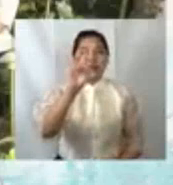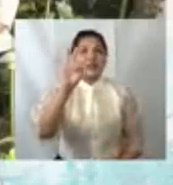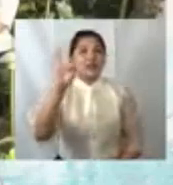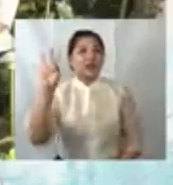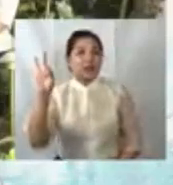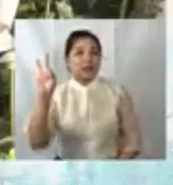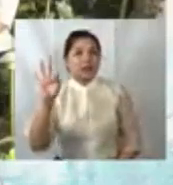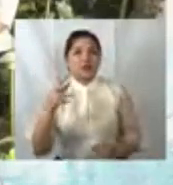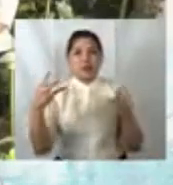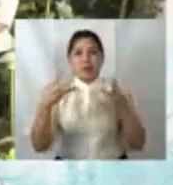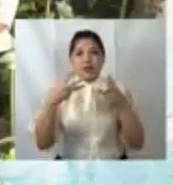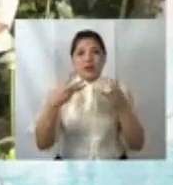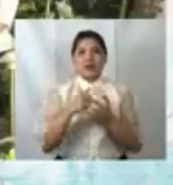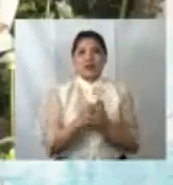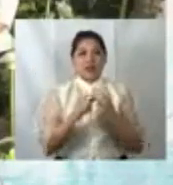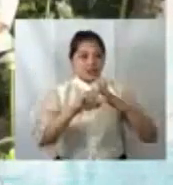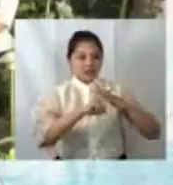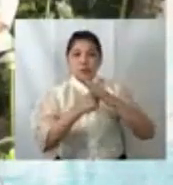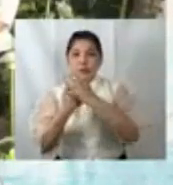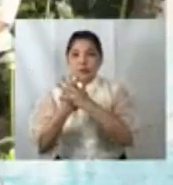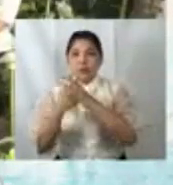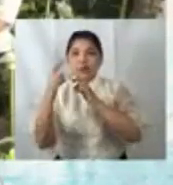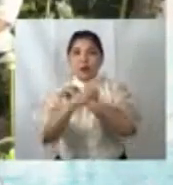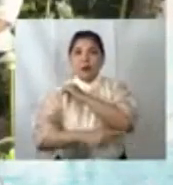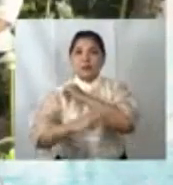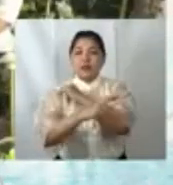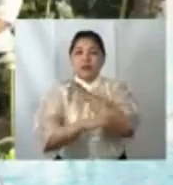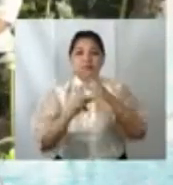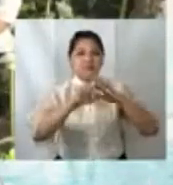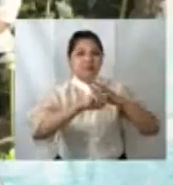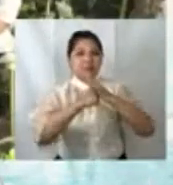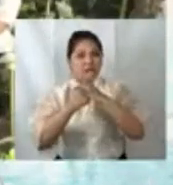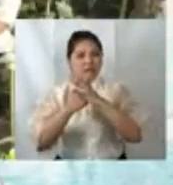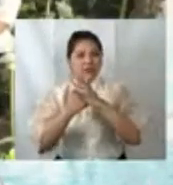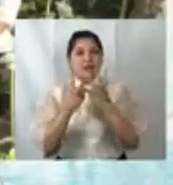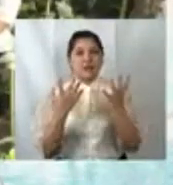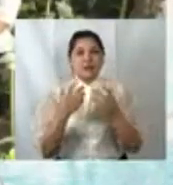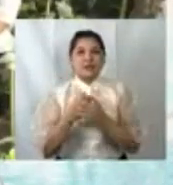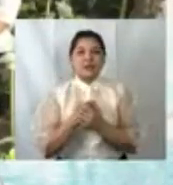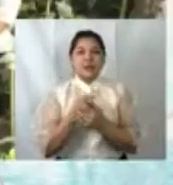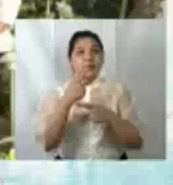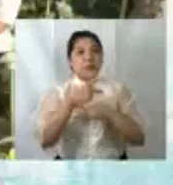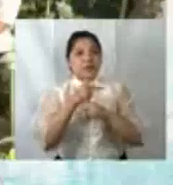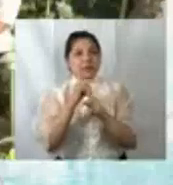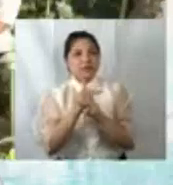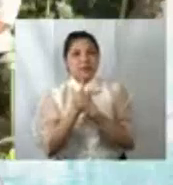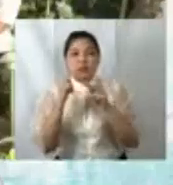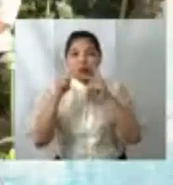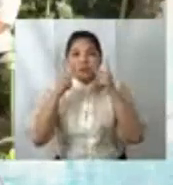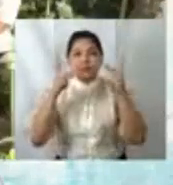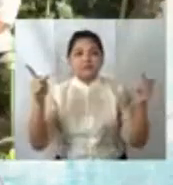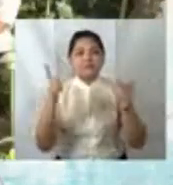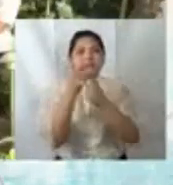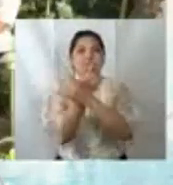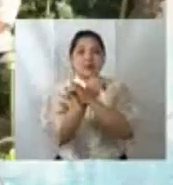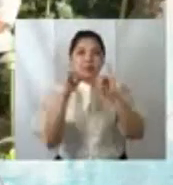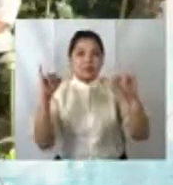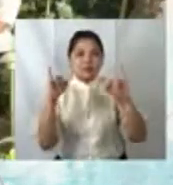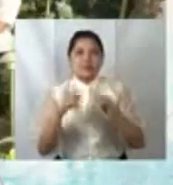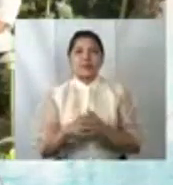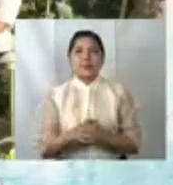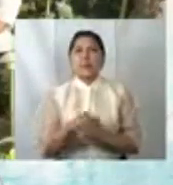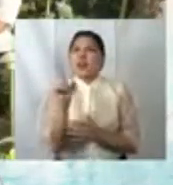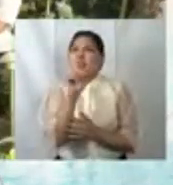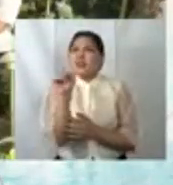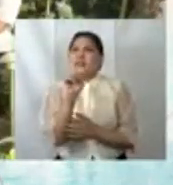Not 1899. Kakasimula pa lang ng ating republika na produkto ng ating proklamasyon ng kasarinlan. So, anong ginawa